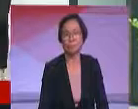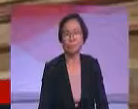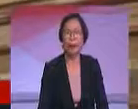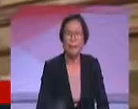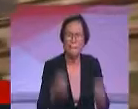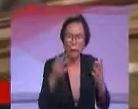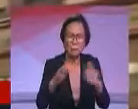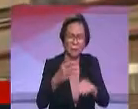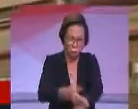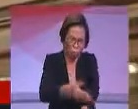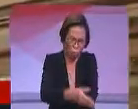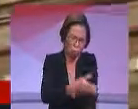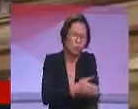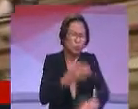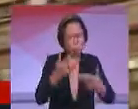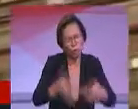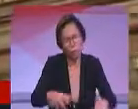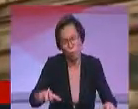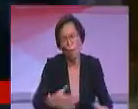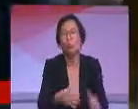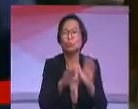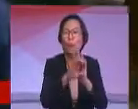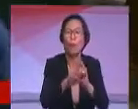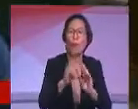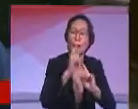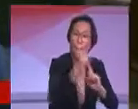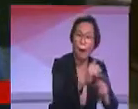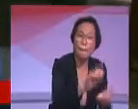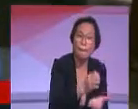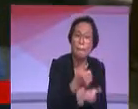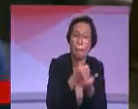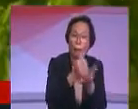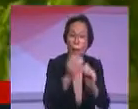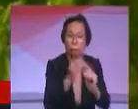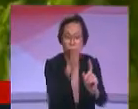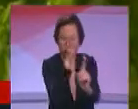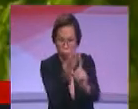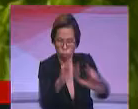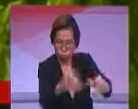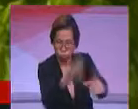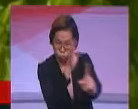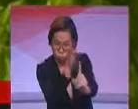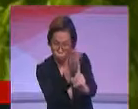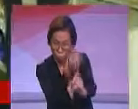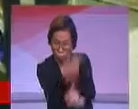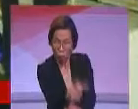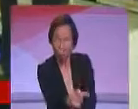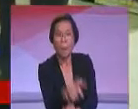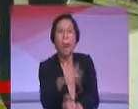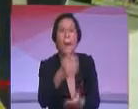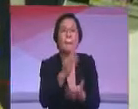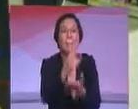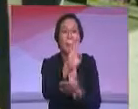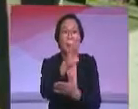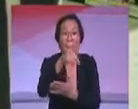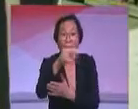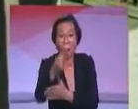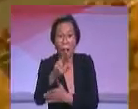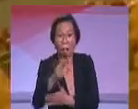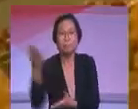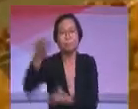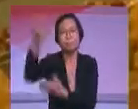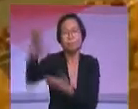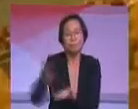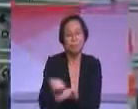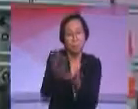Katanya banyak penambahbaikan telah dilakukan seperti pemberian bantuan lebih bersasar. Bantuan Prihatin Rakyat, BPR, juga